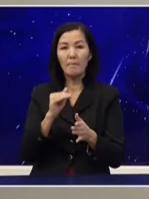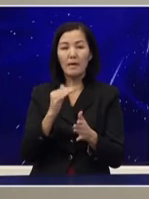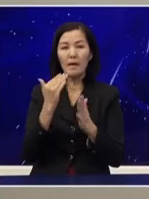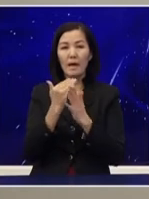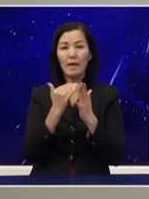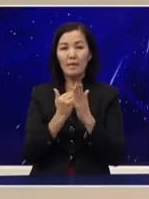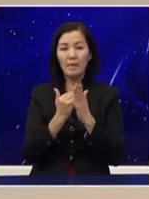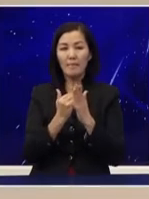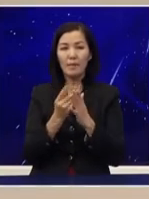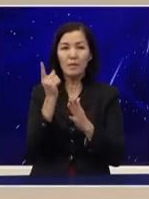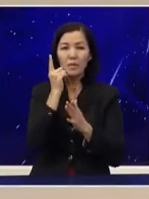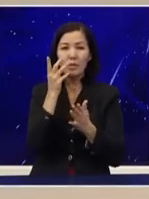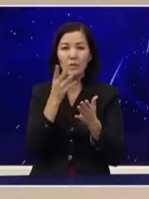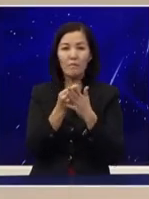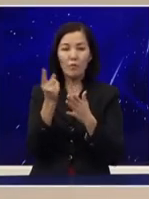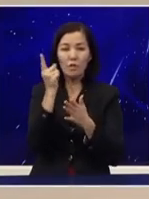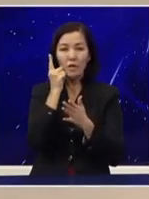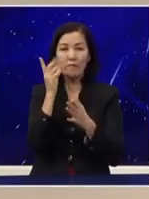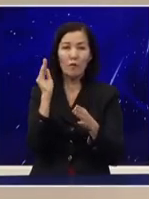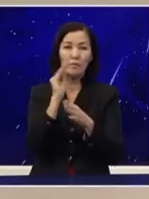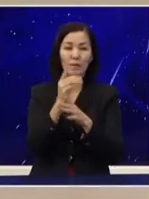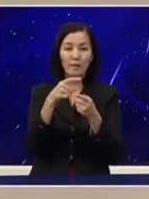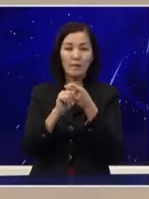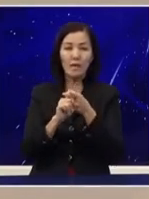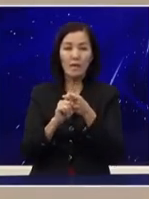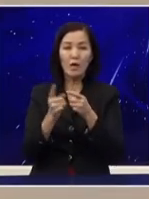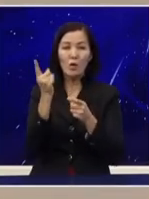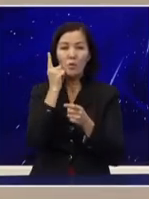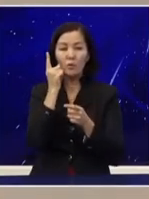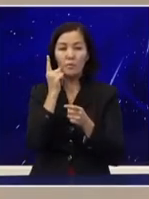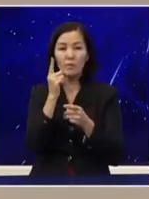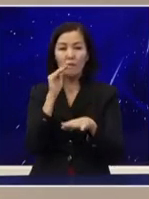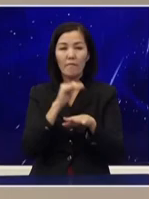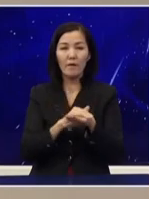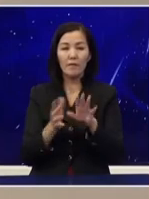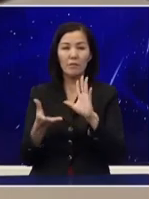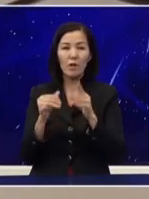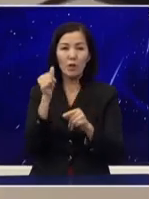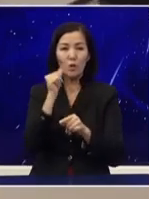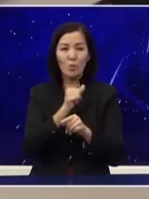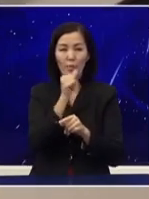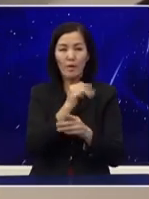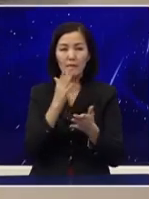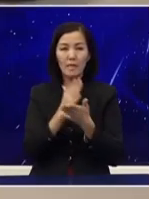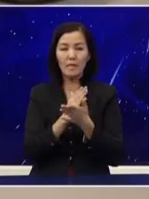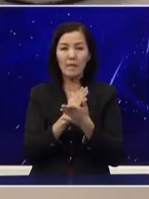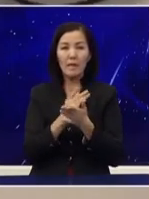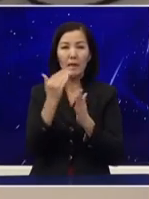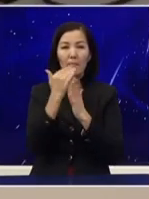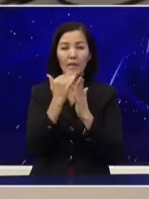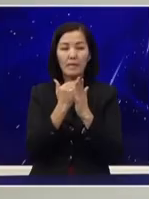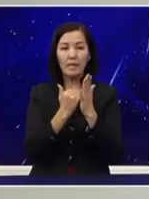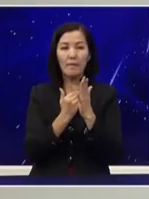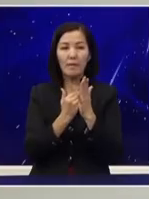жүктеп үлгерген. Мамандардың айтуынша, мобильді қосымша қолданушылары жайлы деректі толықтай құпия сақтайды. Алайда, аталмыш бағдарламаның